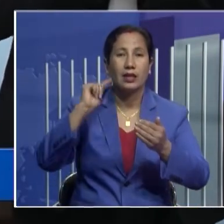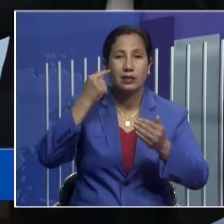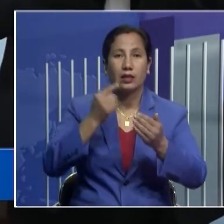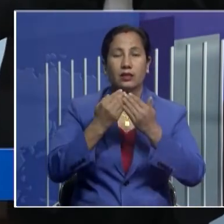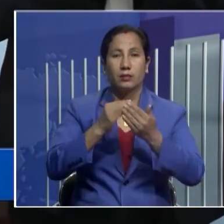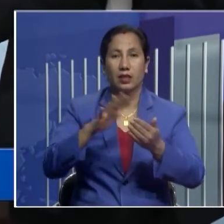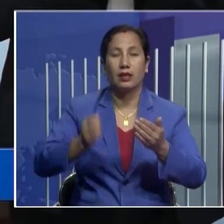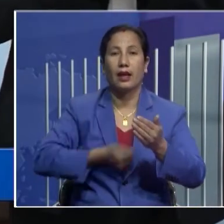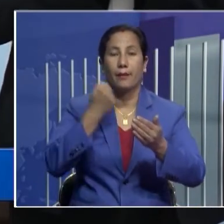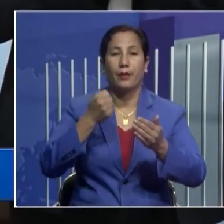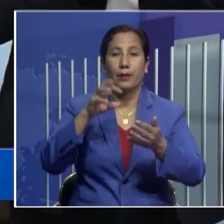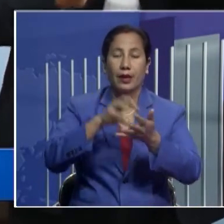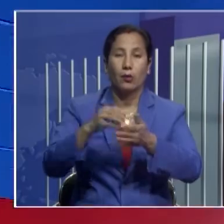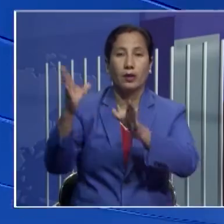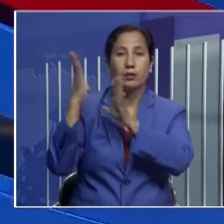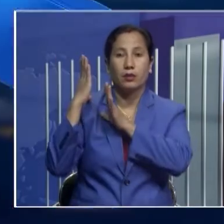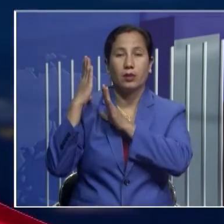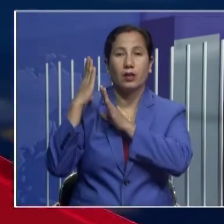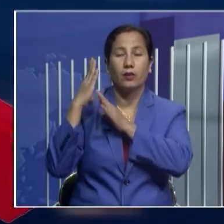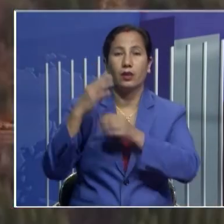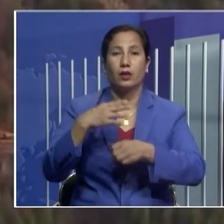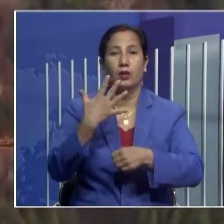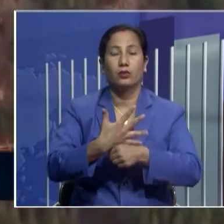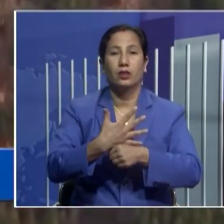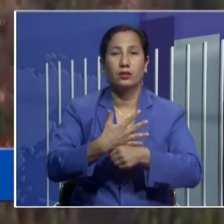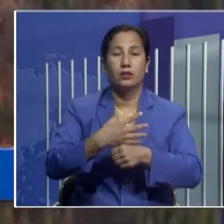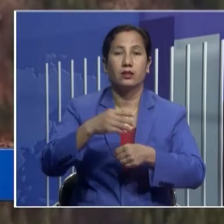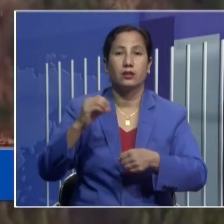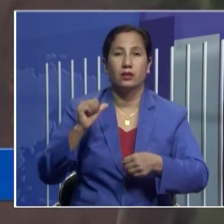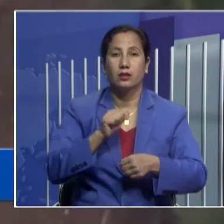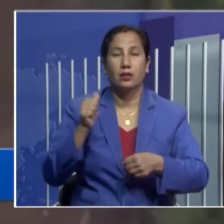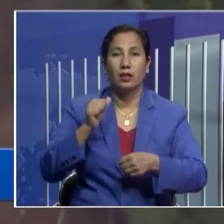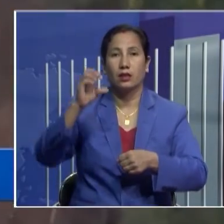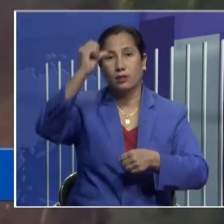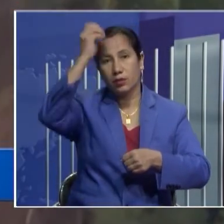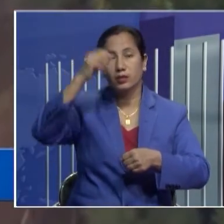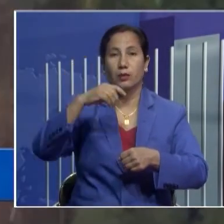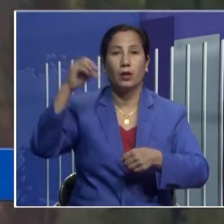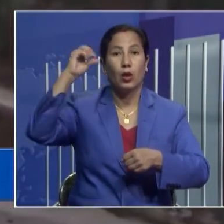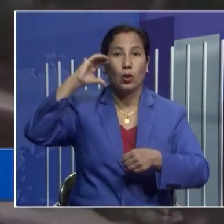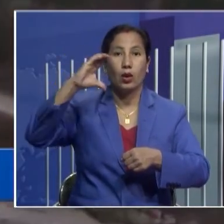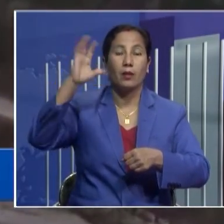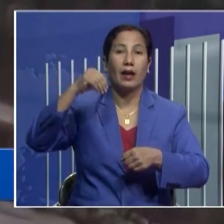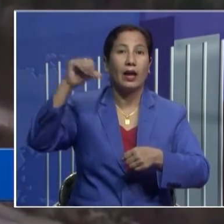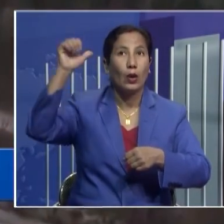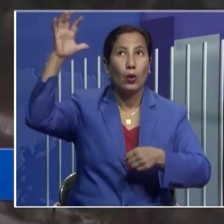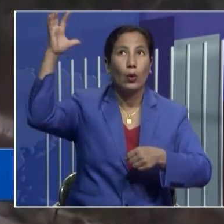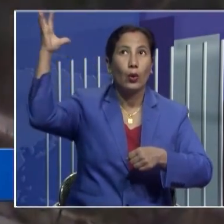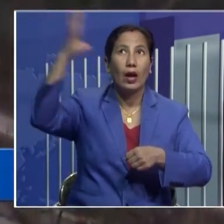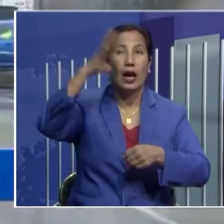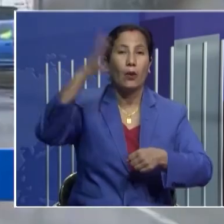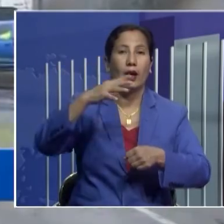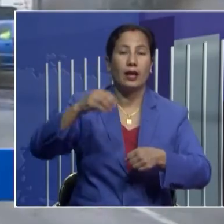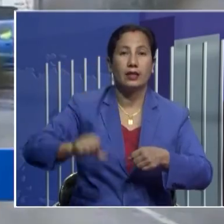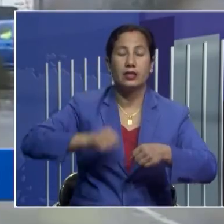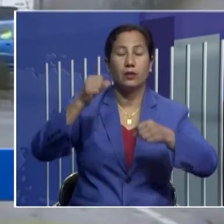आफ्नो ठाउँप्रति जिम्मेवार बनाउने उद्देश्य। क्यानाडाको पश्चिमी राज्य ब्रिटिस कोलम्बियामा आएको आँधीले जनजीवन प्रभावित,